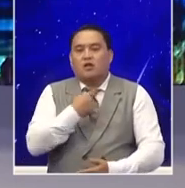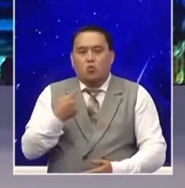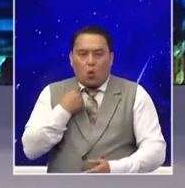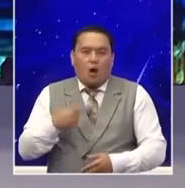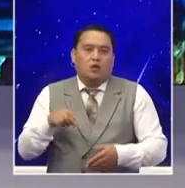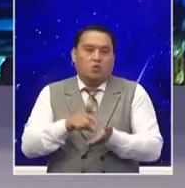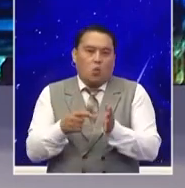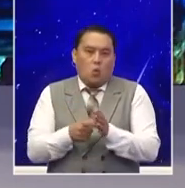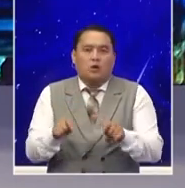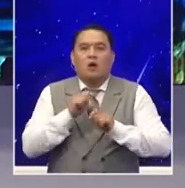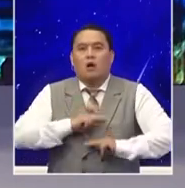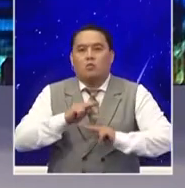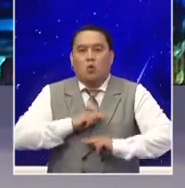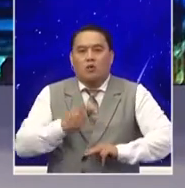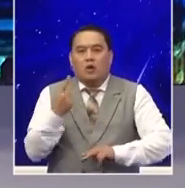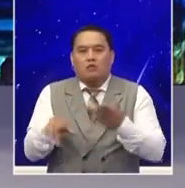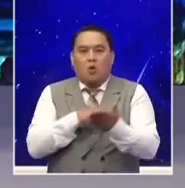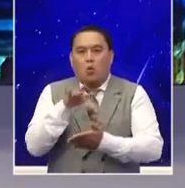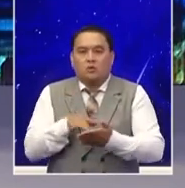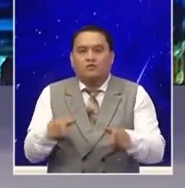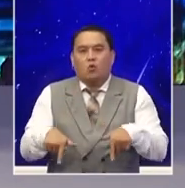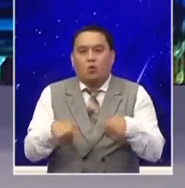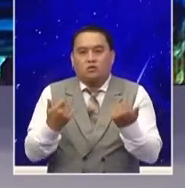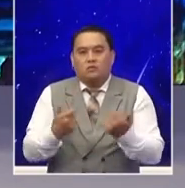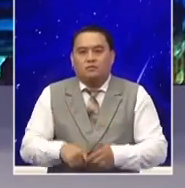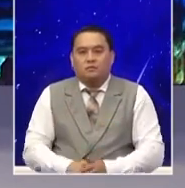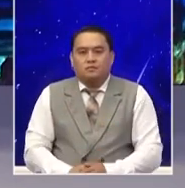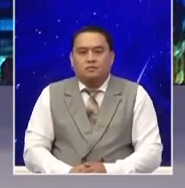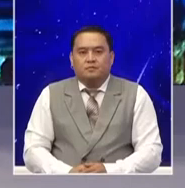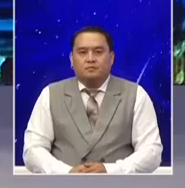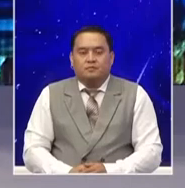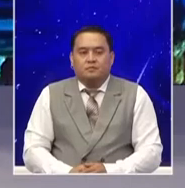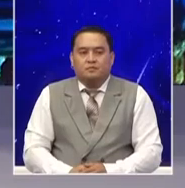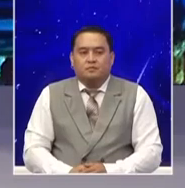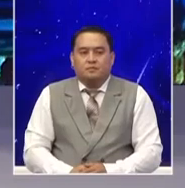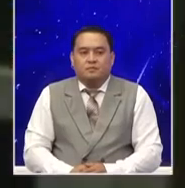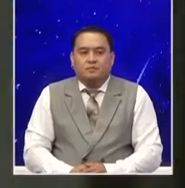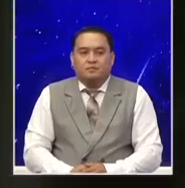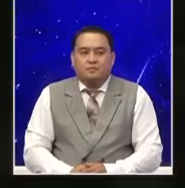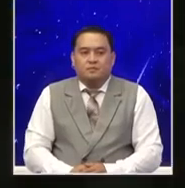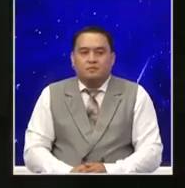Талдыкурган. Работала на базе одной из городских гостиниц, рассказывает Антон